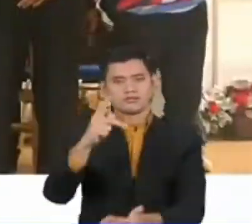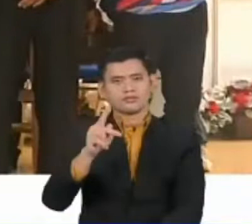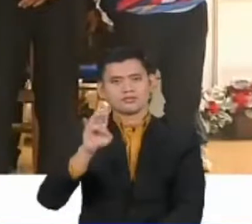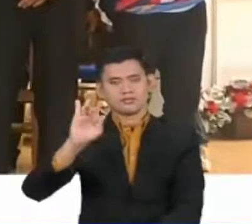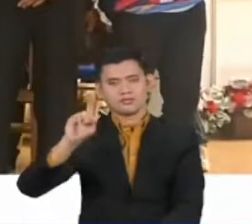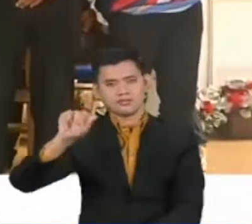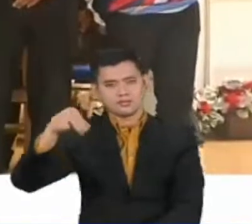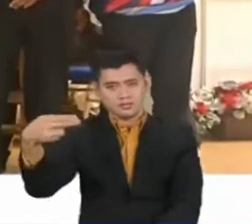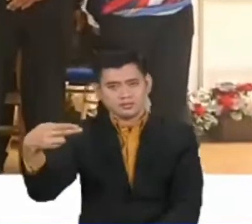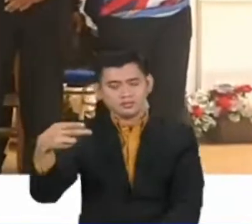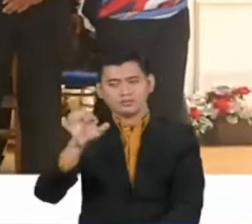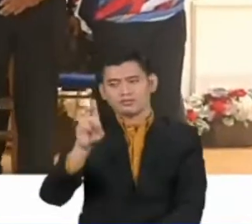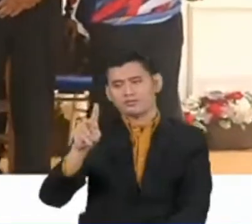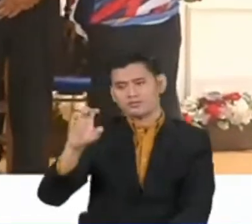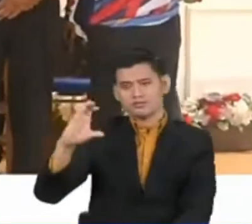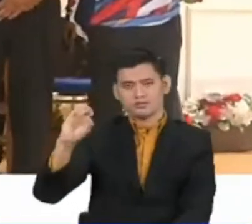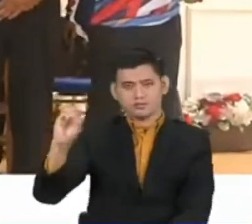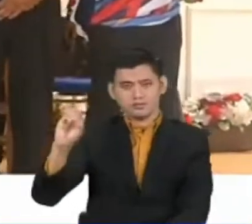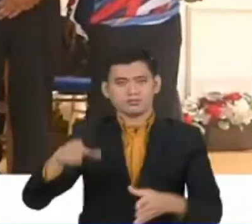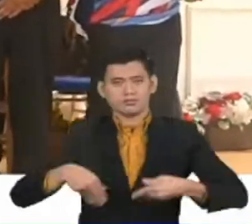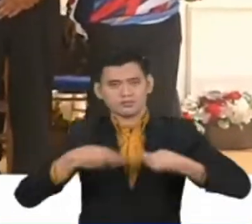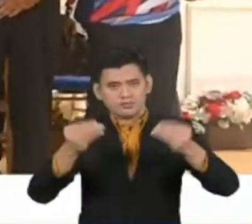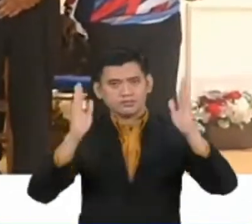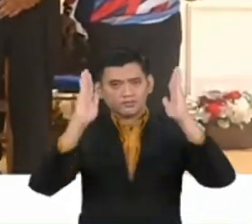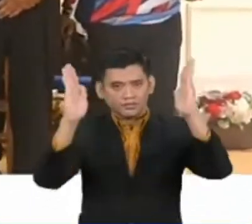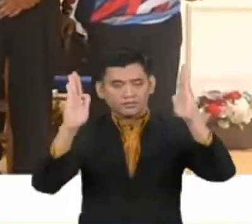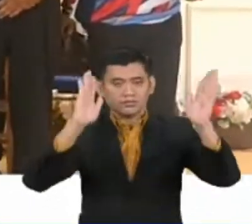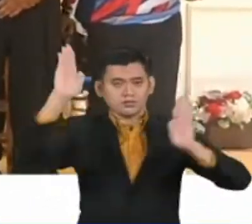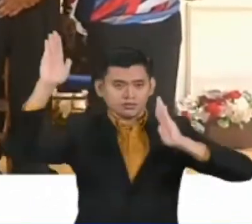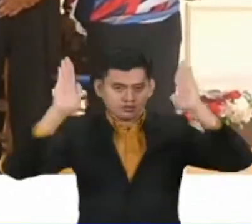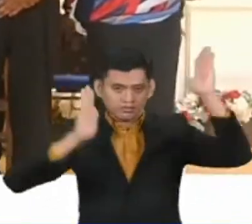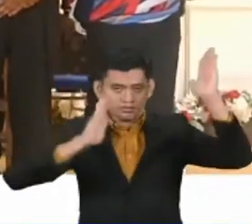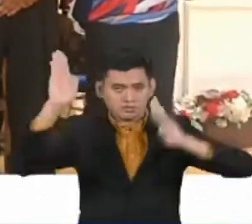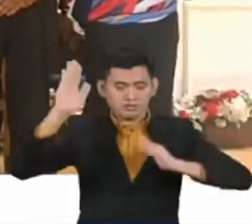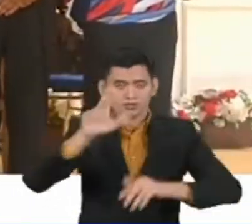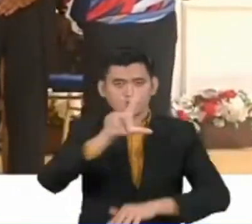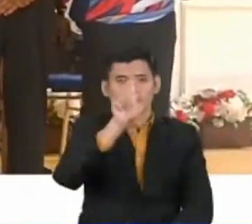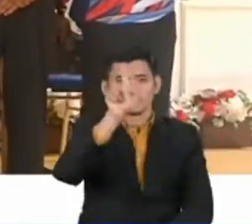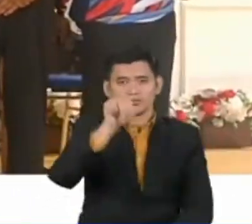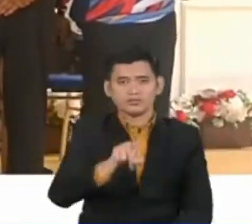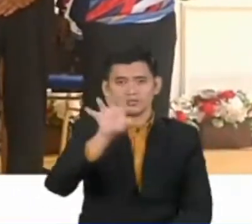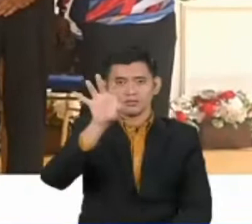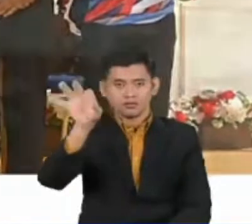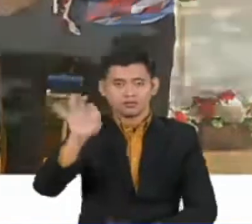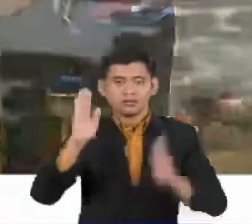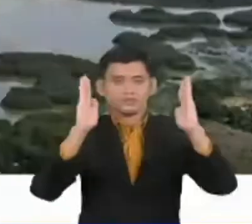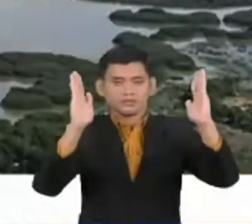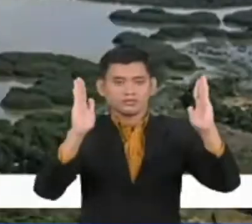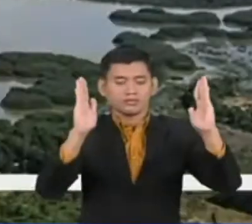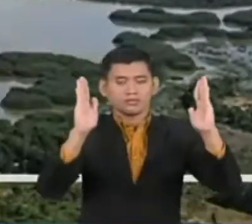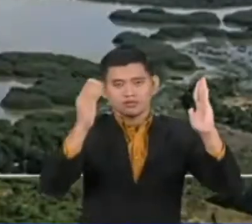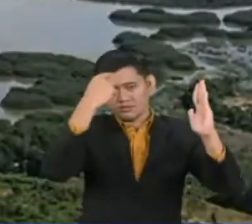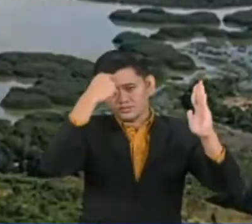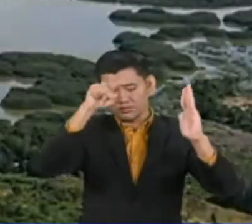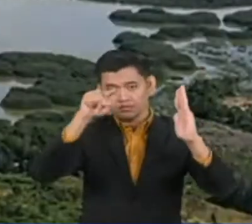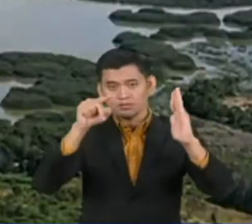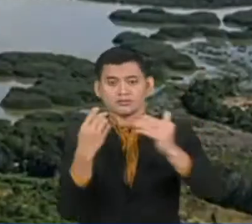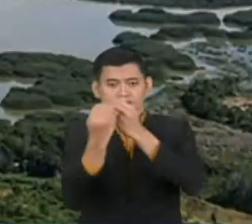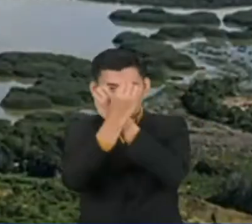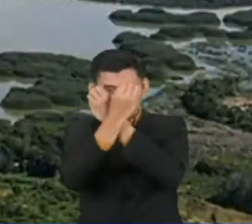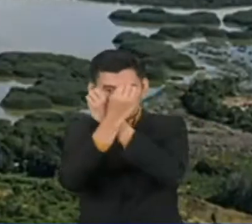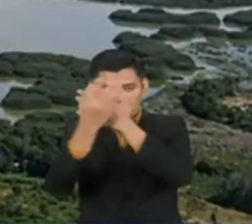UNESCO bagaimanapun memberi tempoh kepada Malaysia sehingga 30 September. Memberi tempoh sehingga untuk